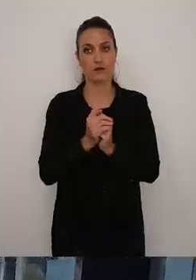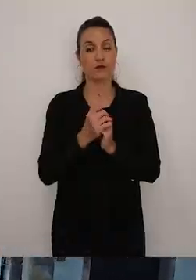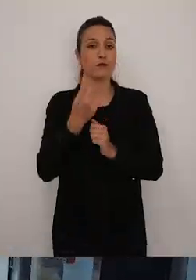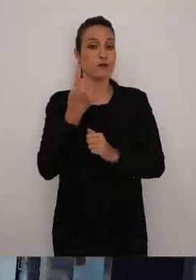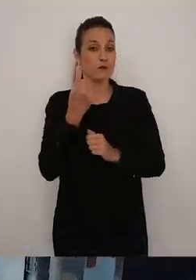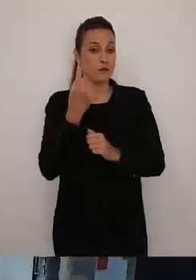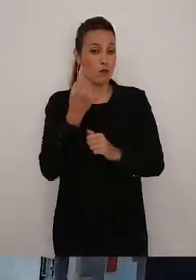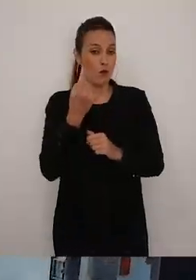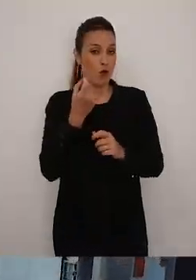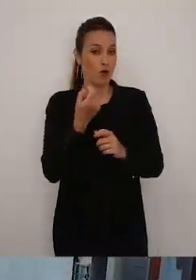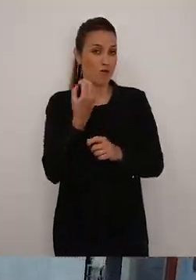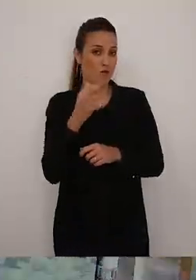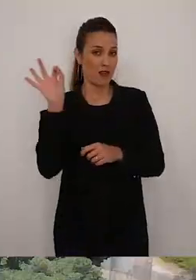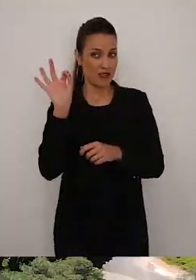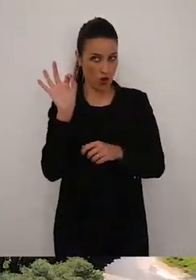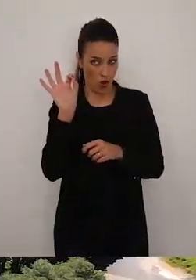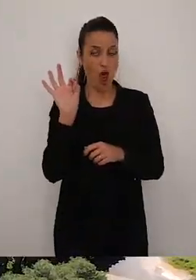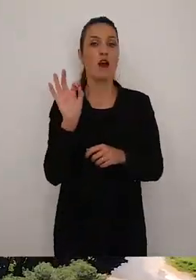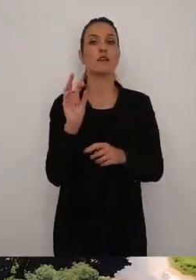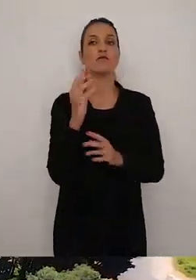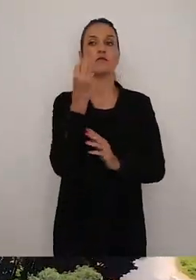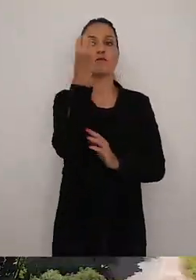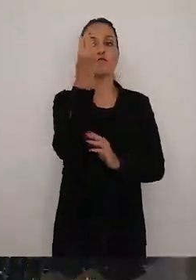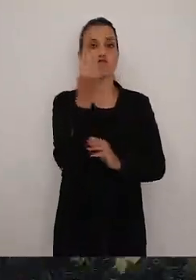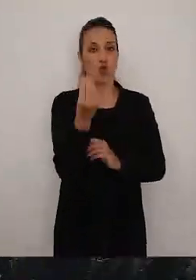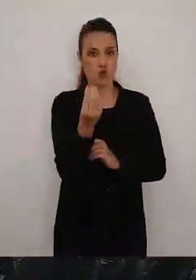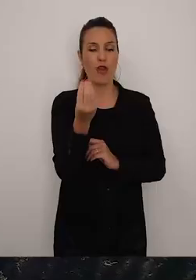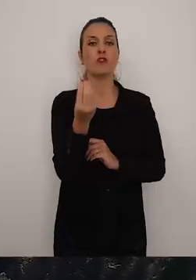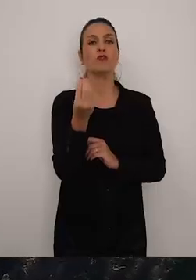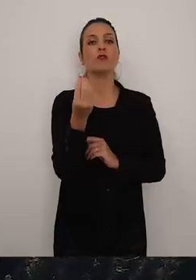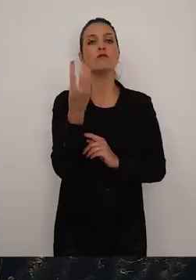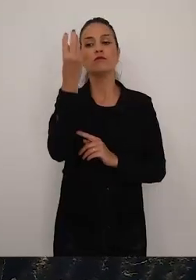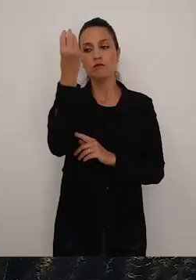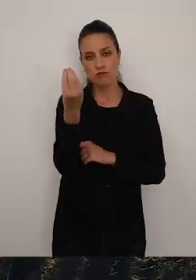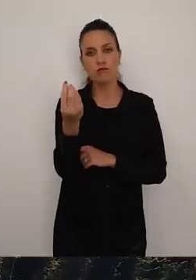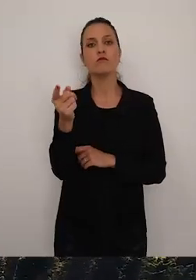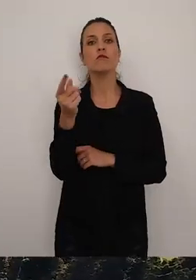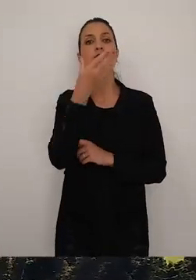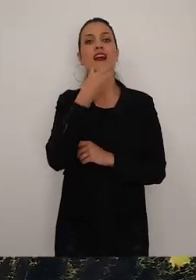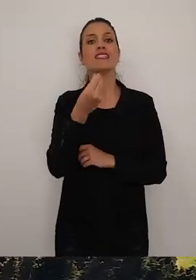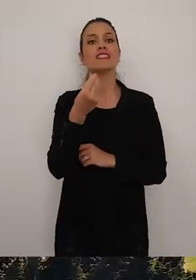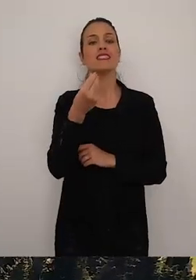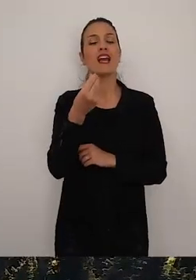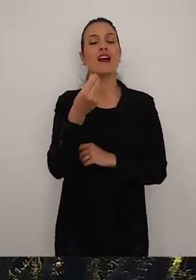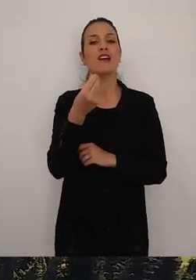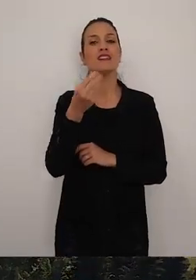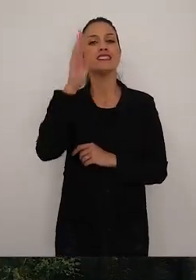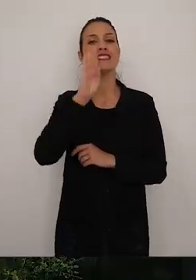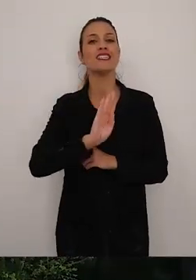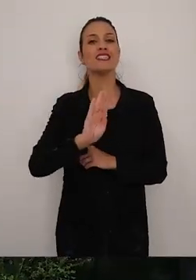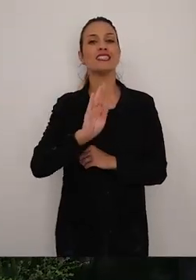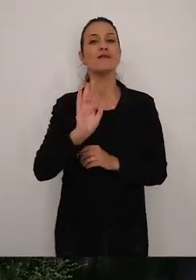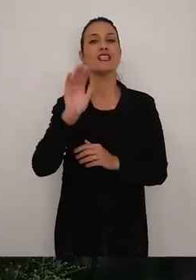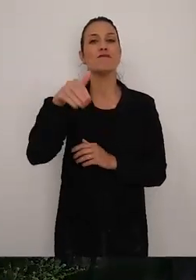L'elemento che caratterizza il luogo di culto è l'imponente monumento dedicato a Maria Santissima di Montevergine, con un basamento